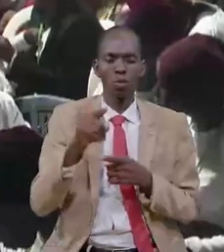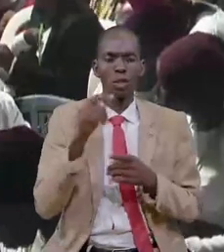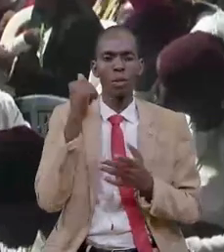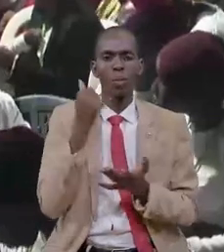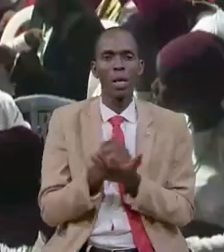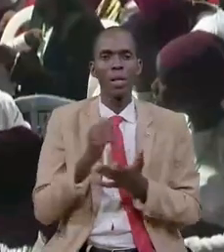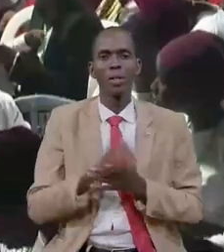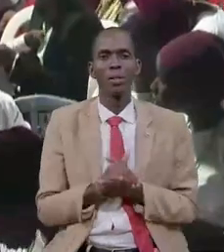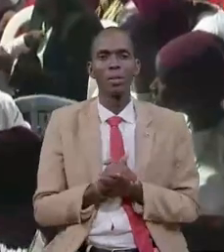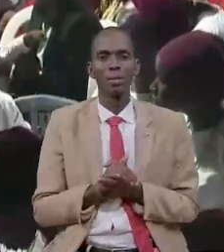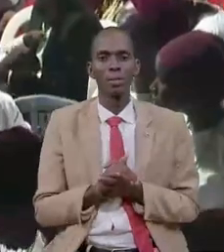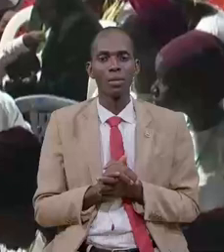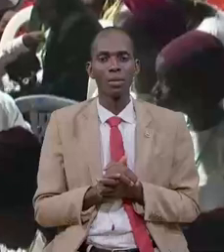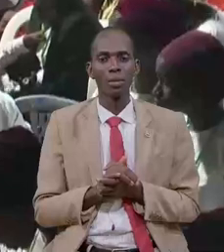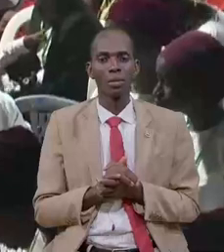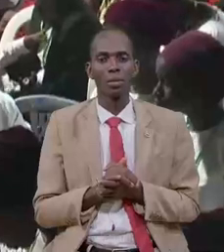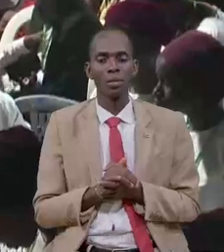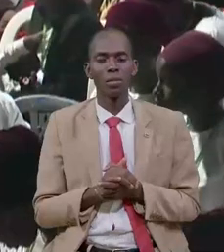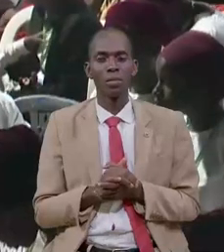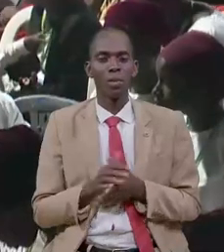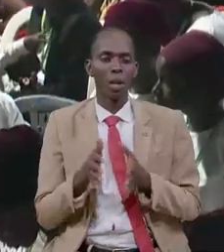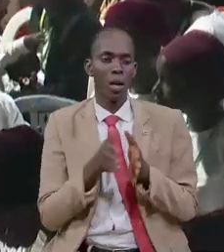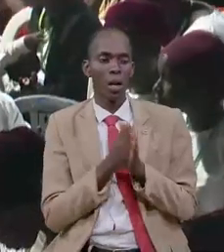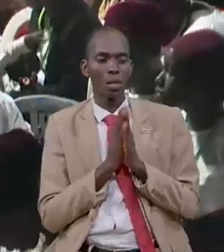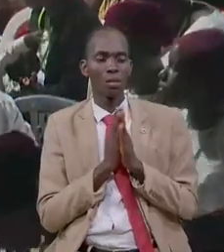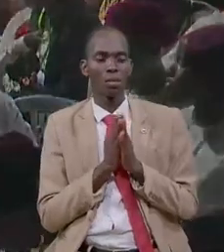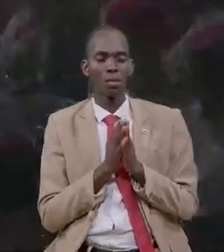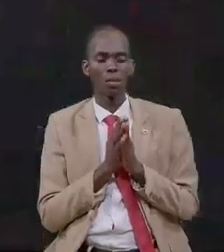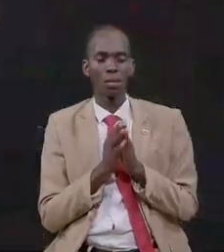Amen. Voyez ces mots. Demandez.